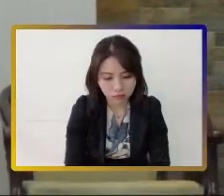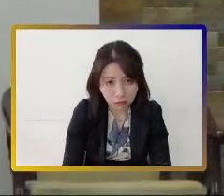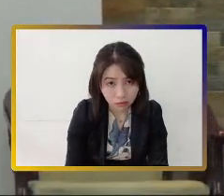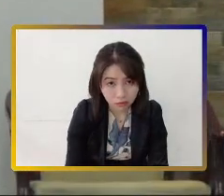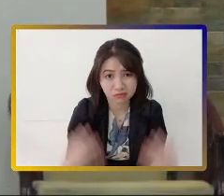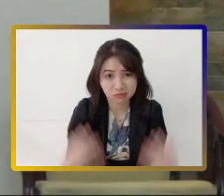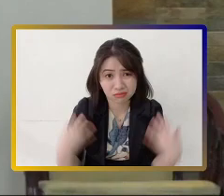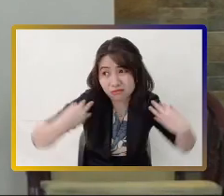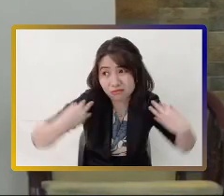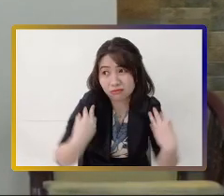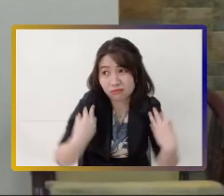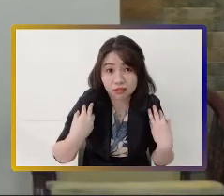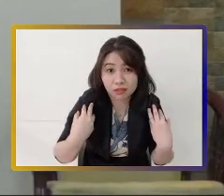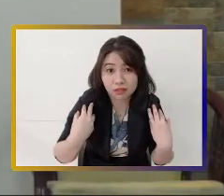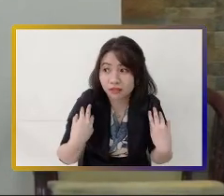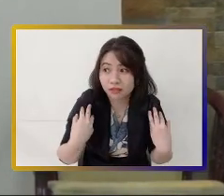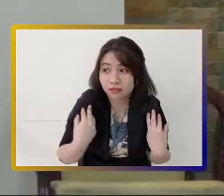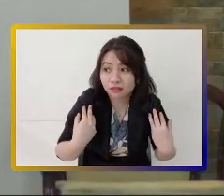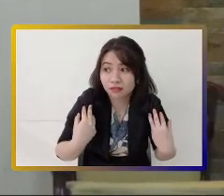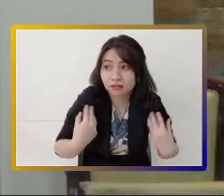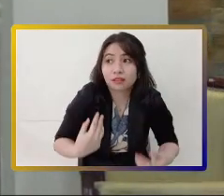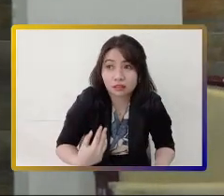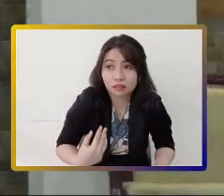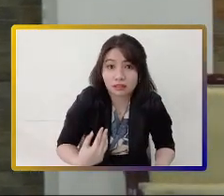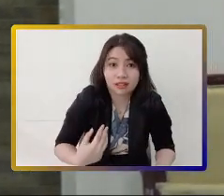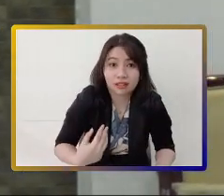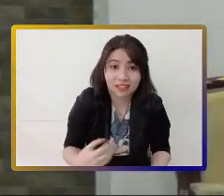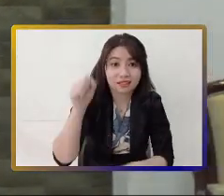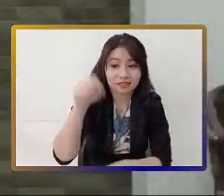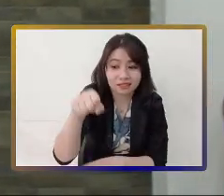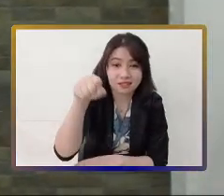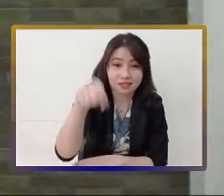Nakapasok ito. Nakalabas ito.